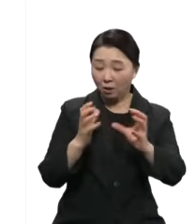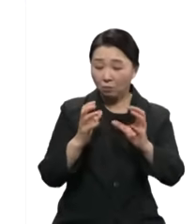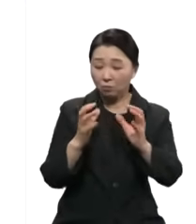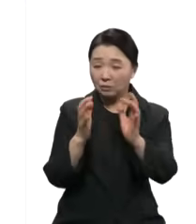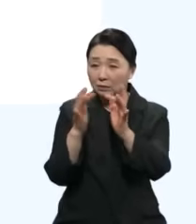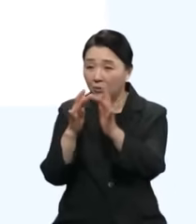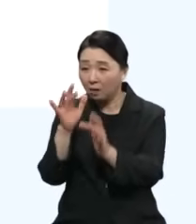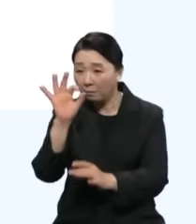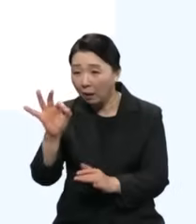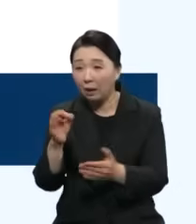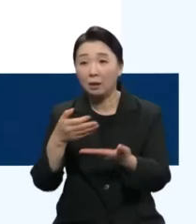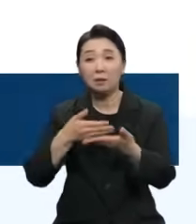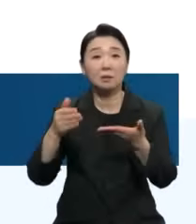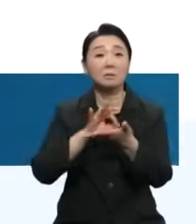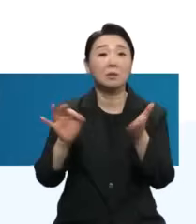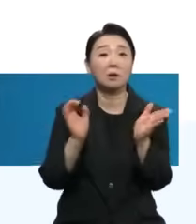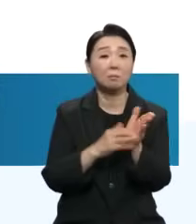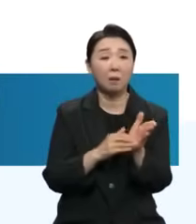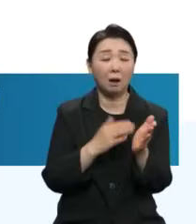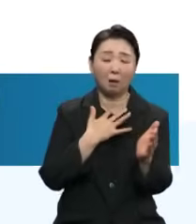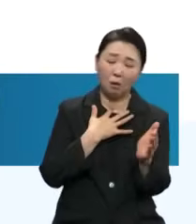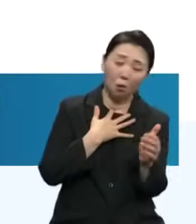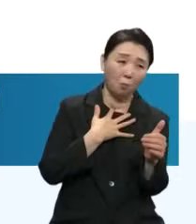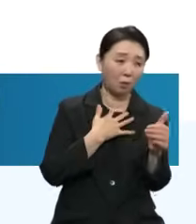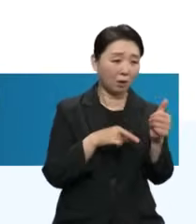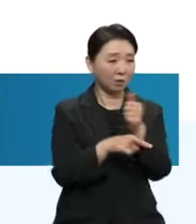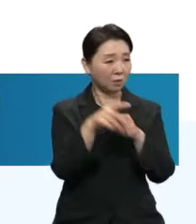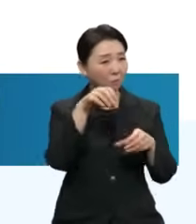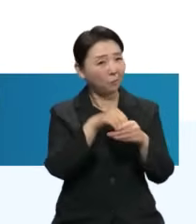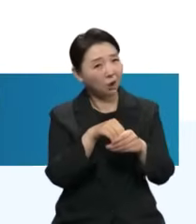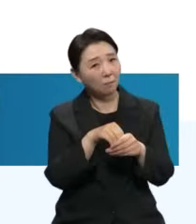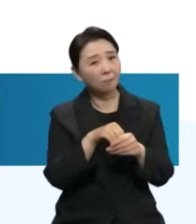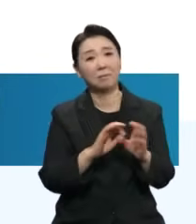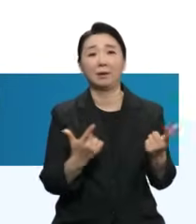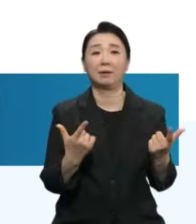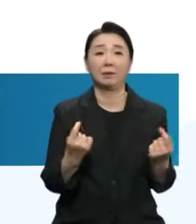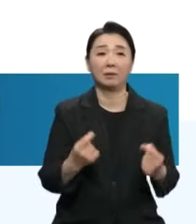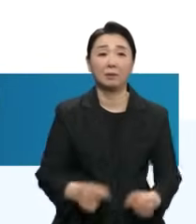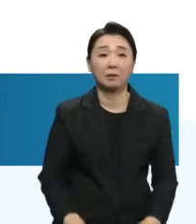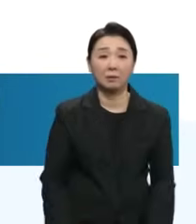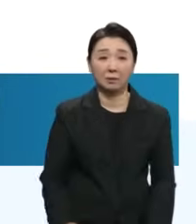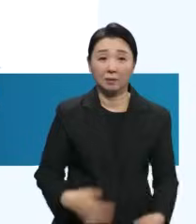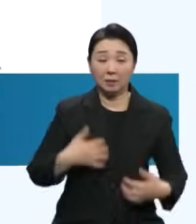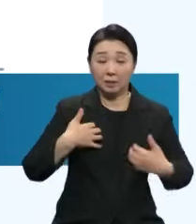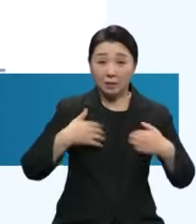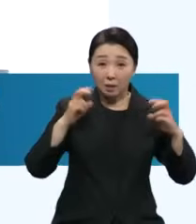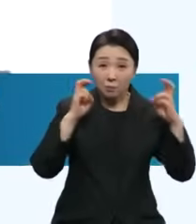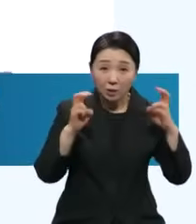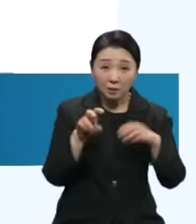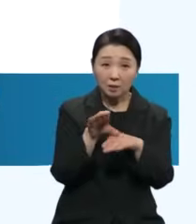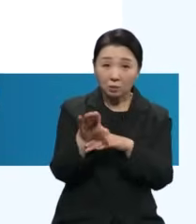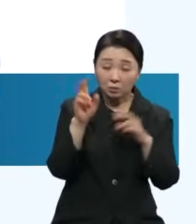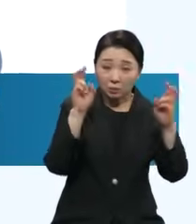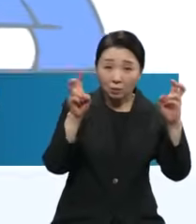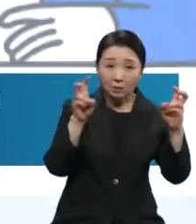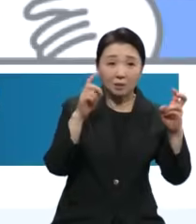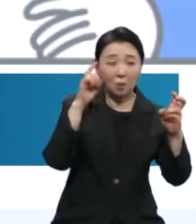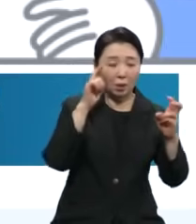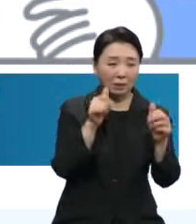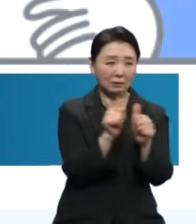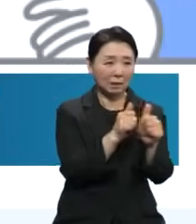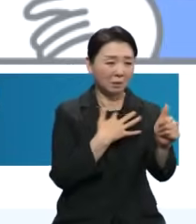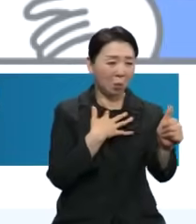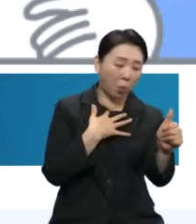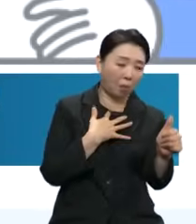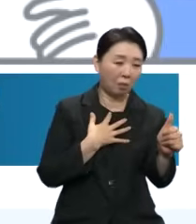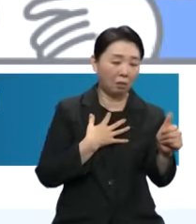이 그림을 사용했는데 혐오의 의미를 담았다고 보긴 어려워 보입니다. 게임 업계에 이어 자동차 업계까지 거듭된